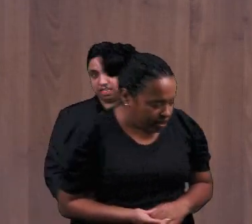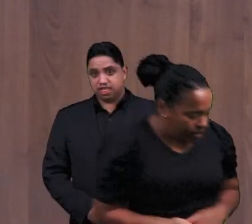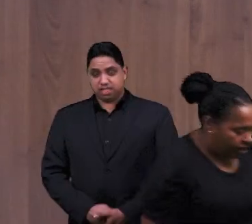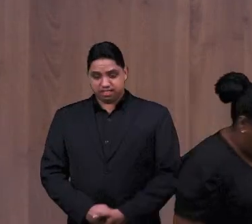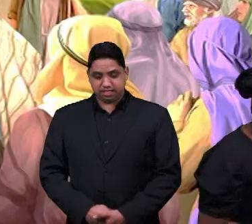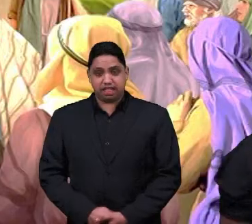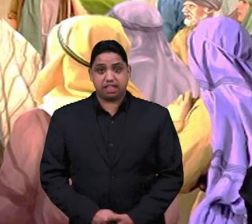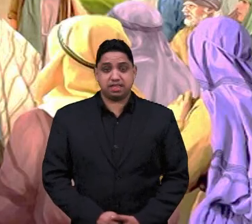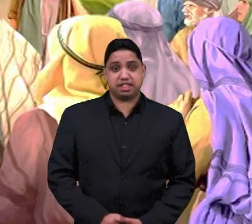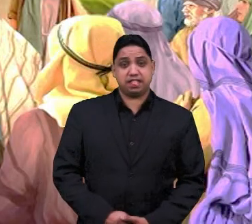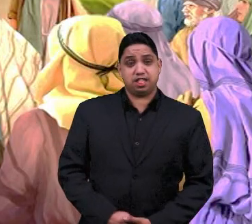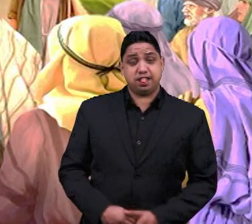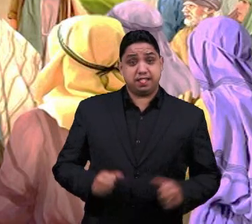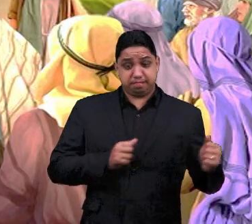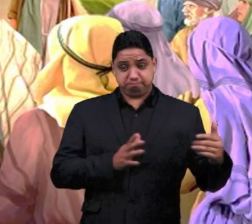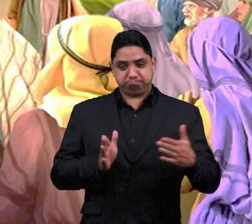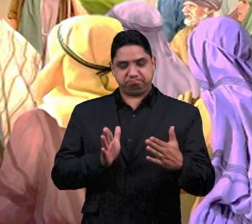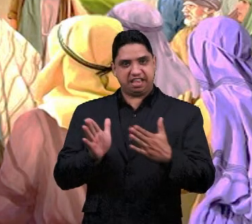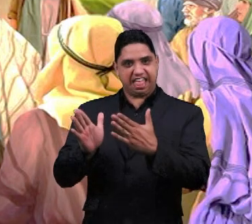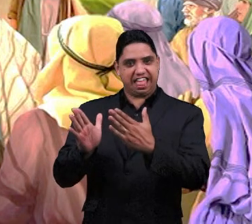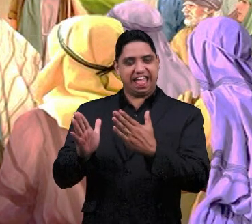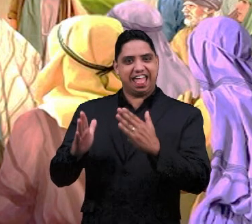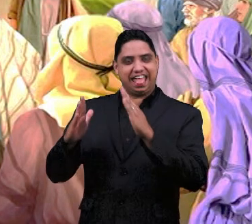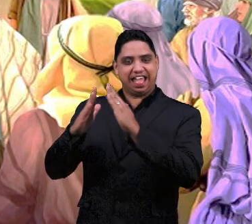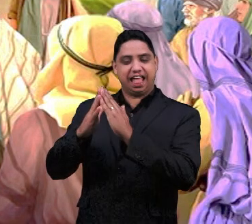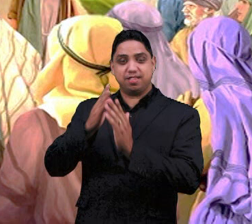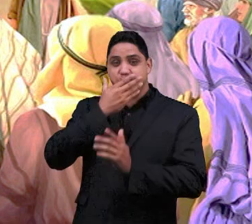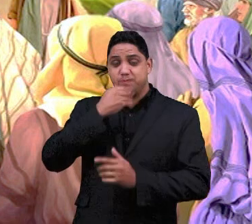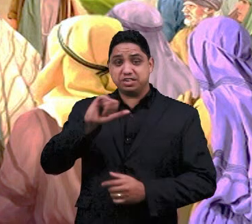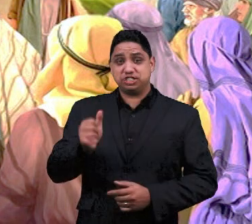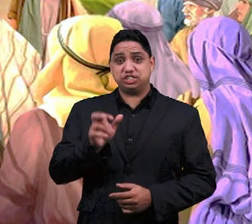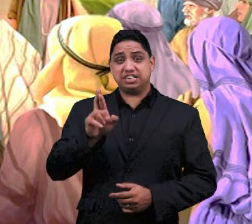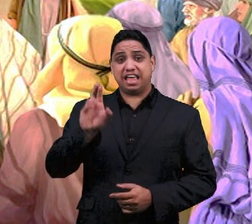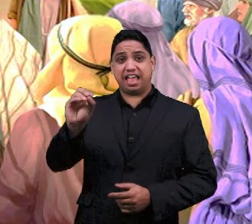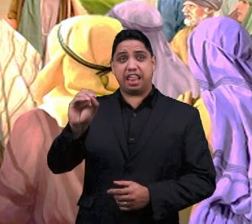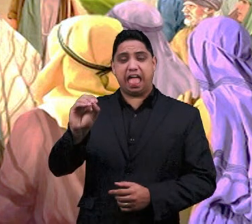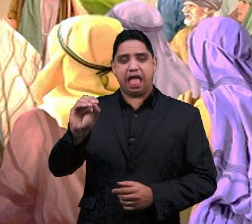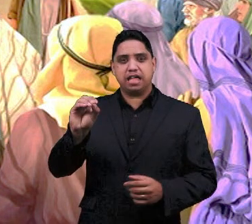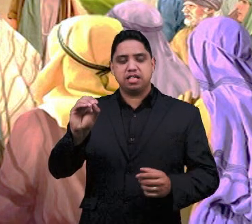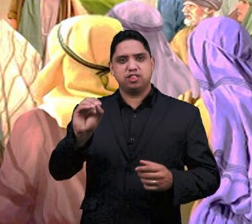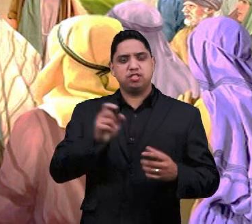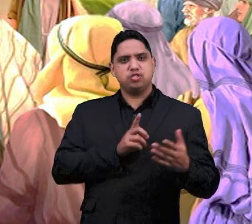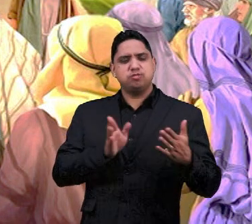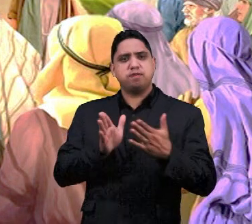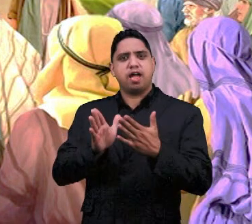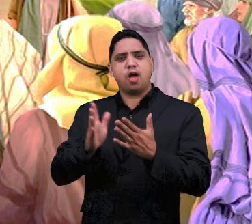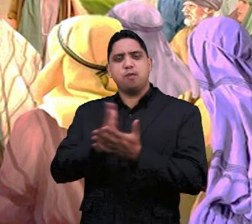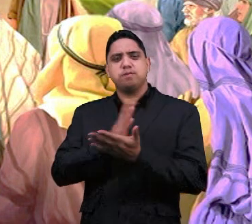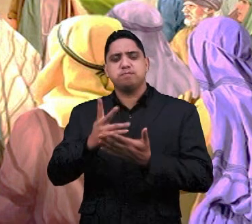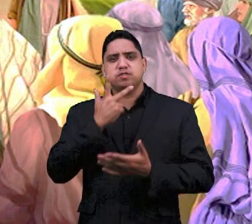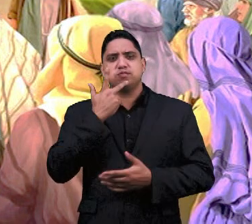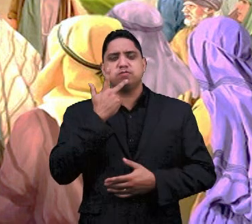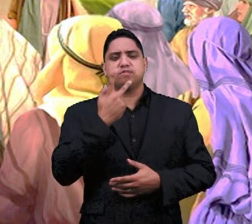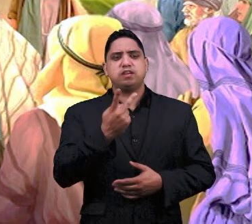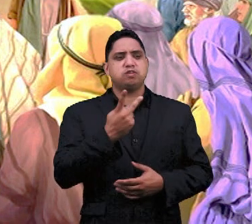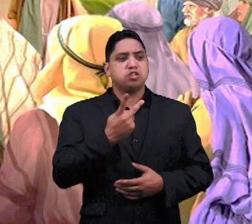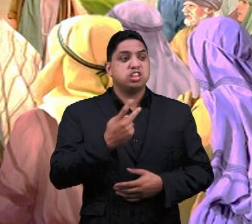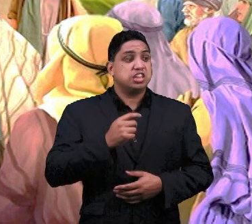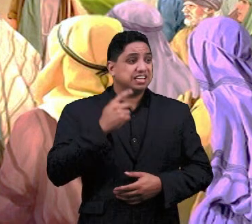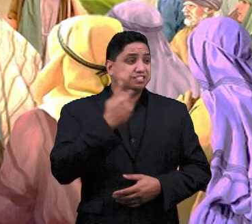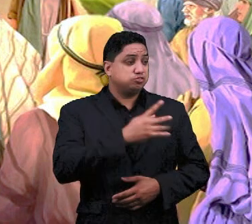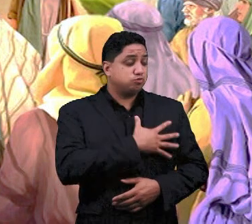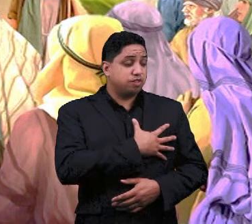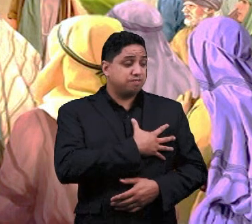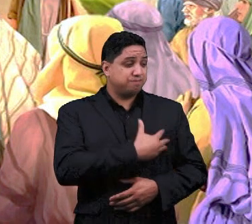la maison de Jairus quand au milieu du chemin, quelques personnes sont arrivées et ont dit à Jairus, ta fille